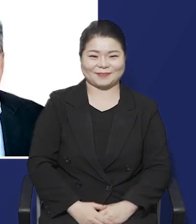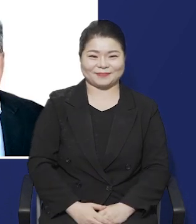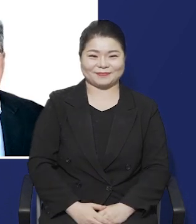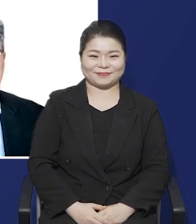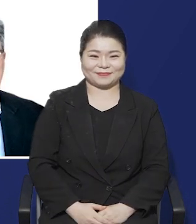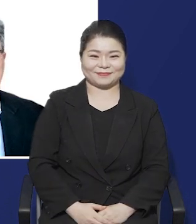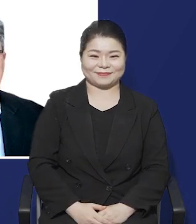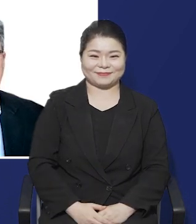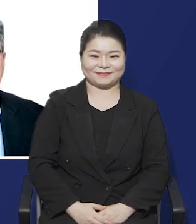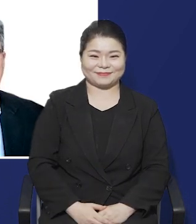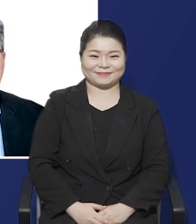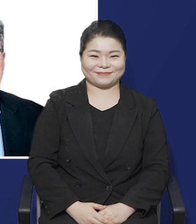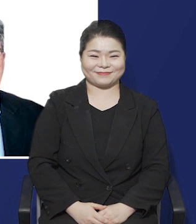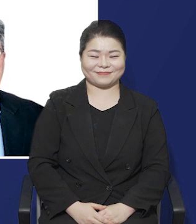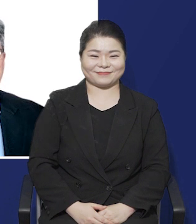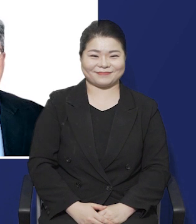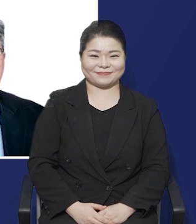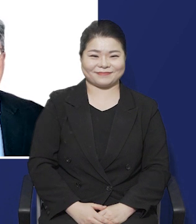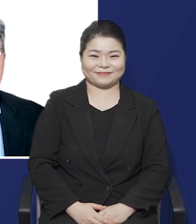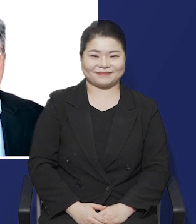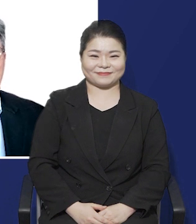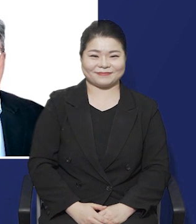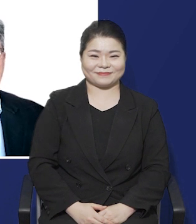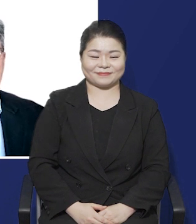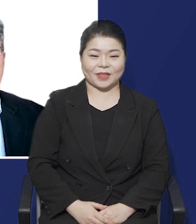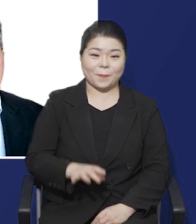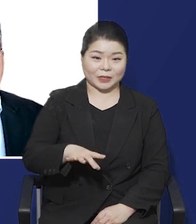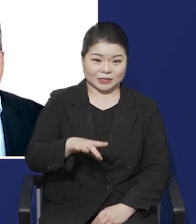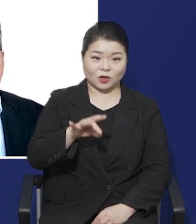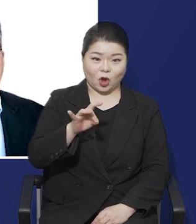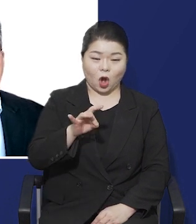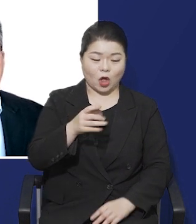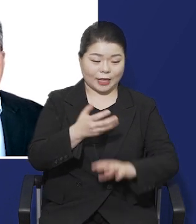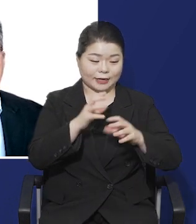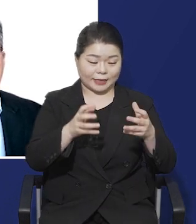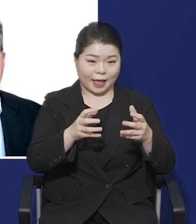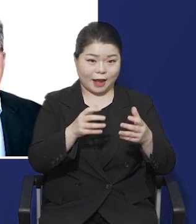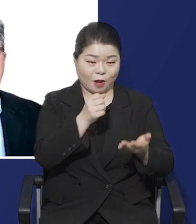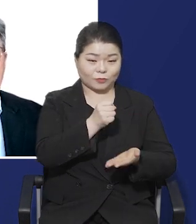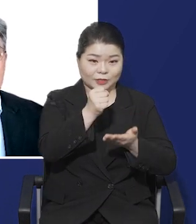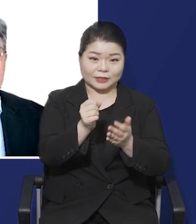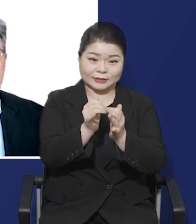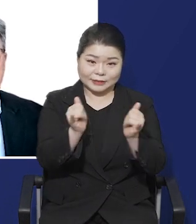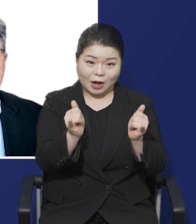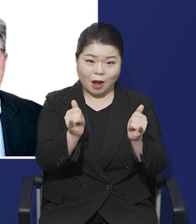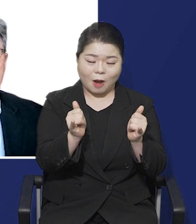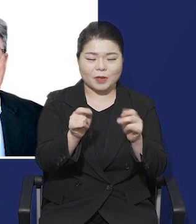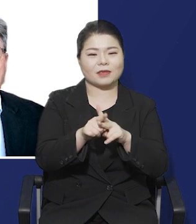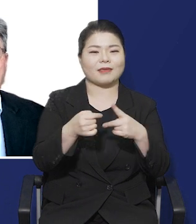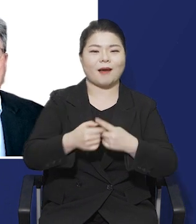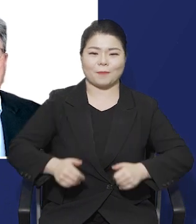다음 장에서 구체적으로 살펴보도록 하겠습니다. 우선 해외 바이어 발굴에 관한 이해가